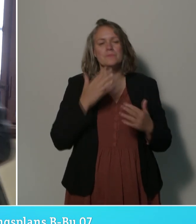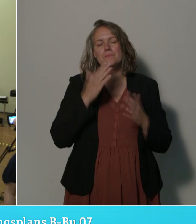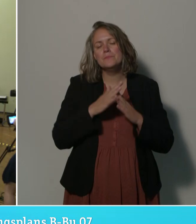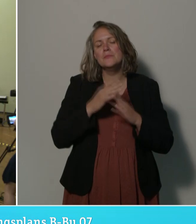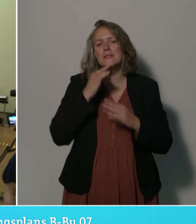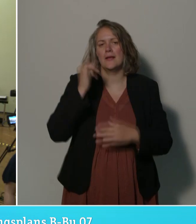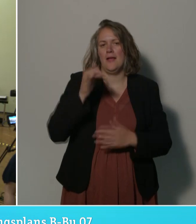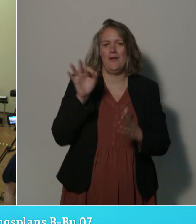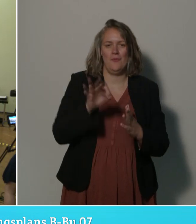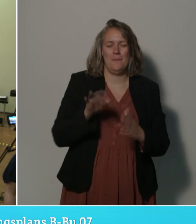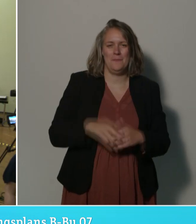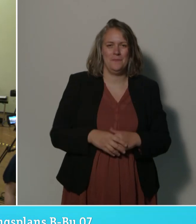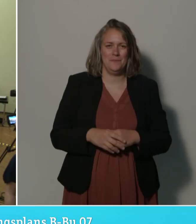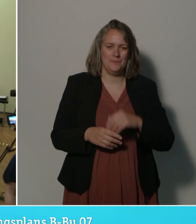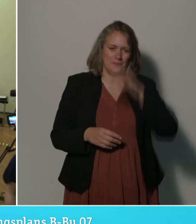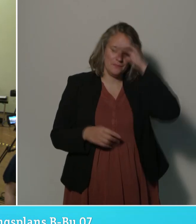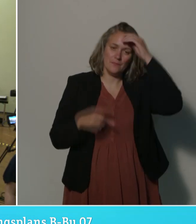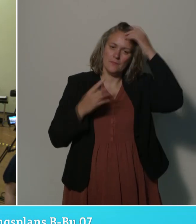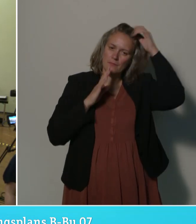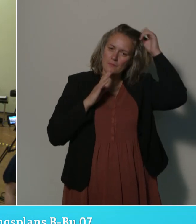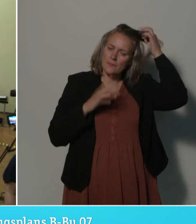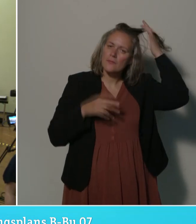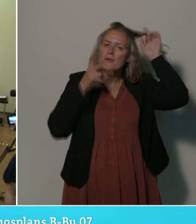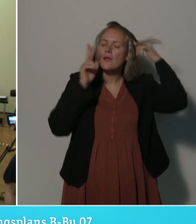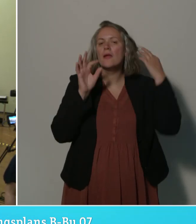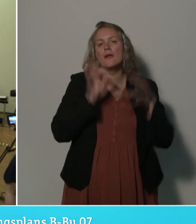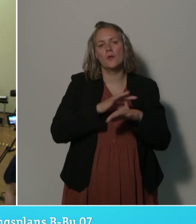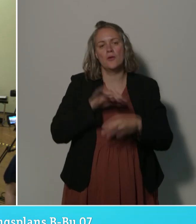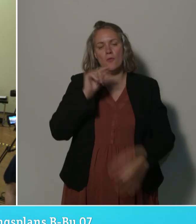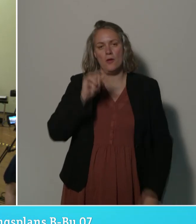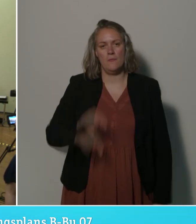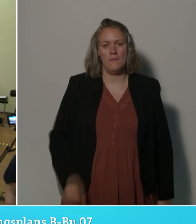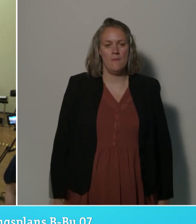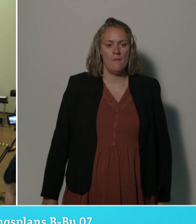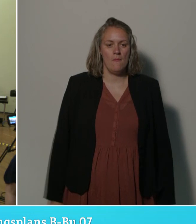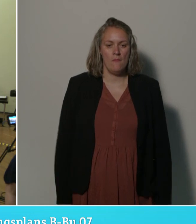Zustimmung. Nächster Redner ist Herr Dr. Vogel.